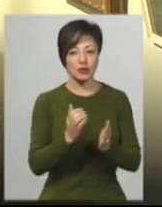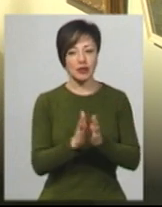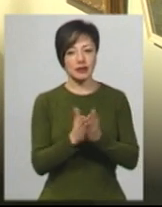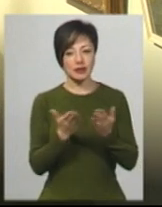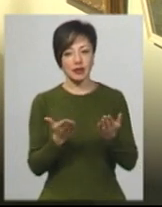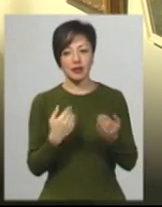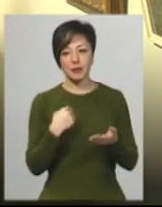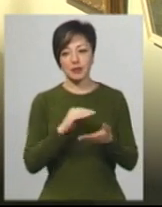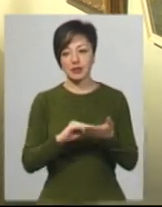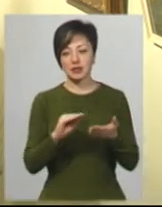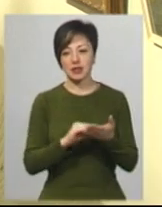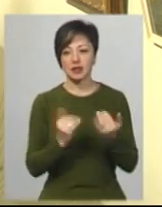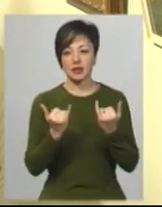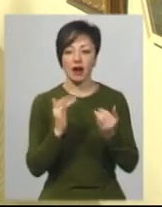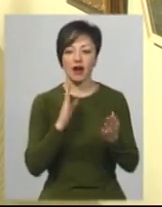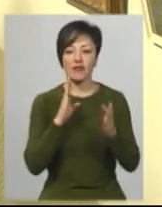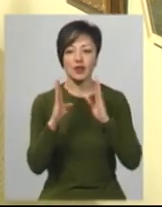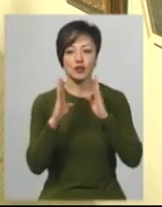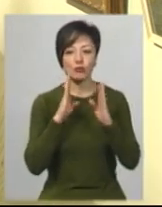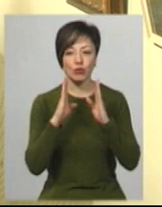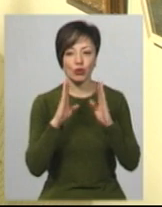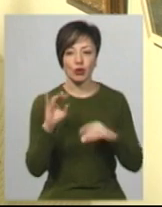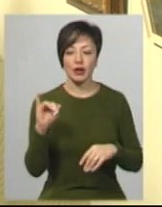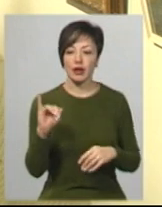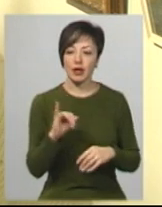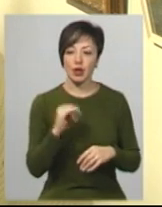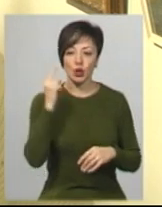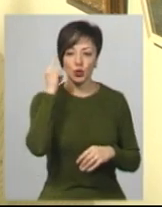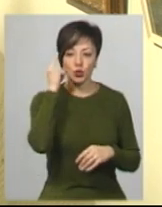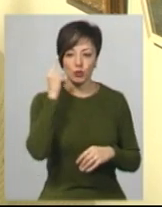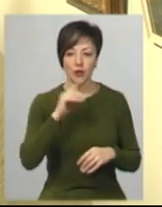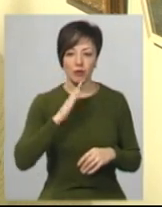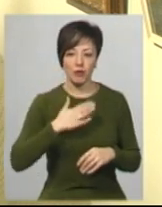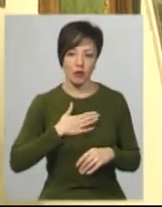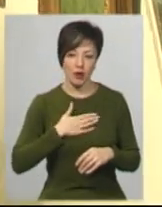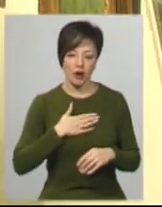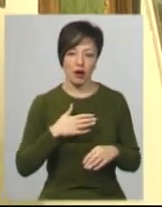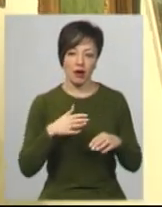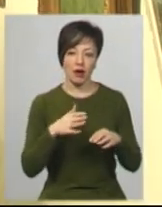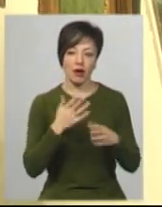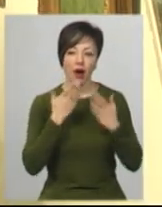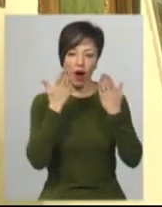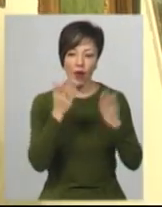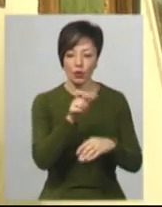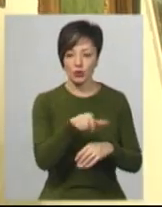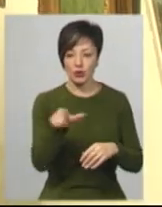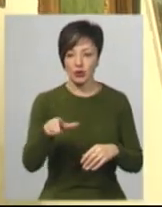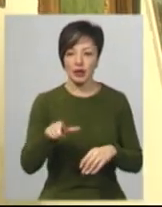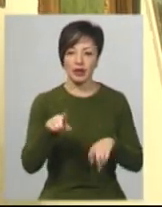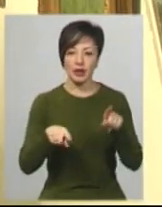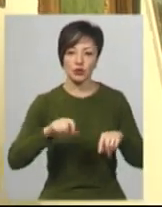що я писала їх для Фейсбуку і думала, що от моя аудиторія там. Дехто з моїх друзів у